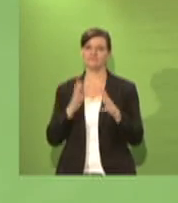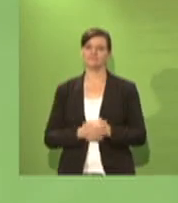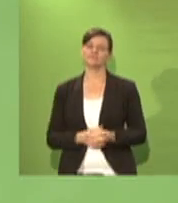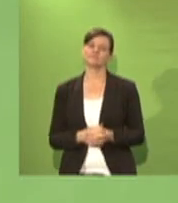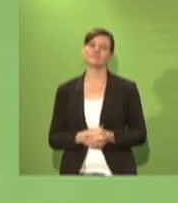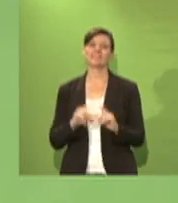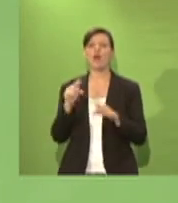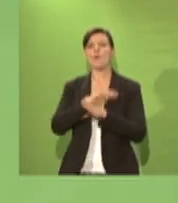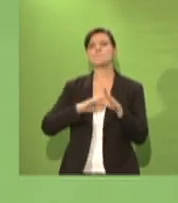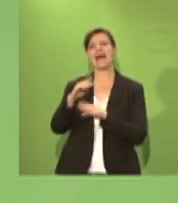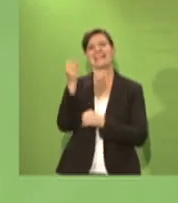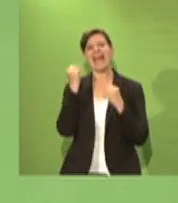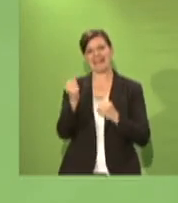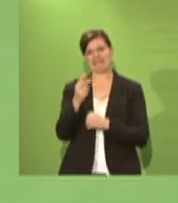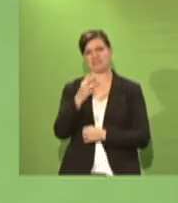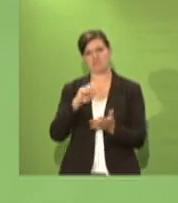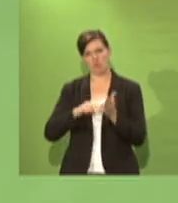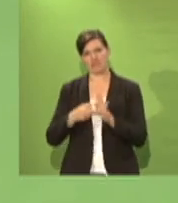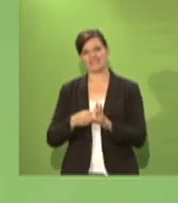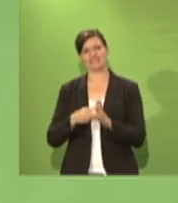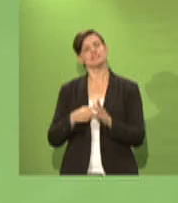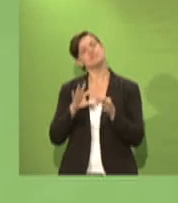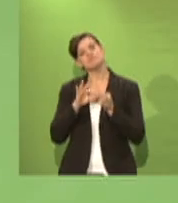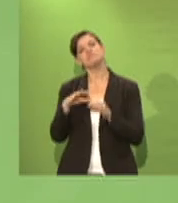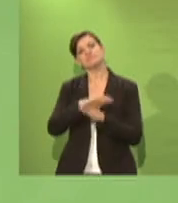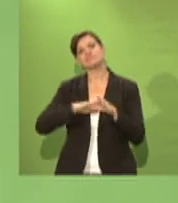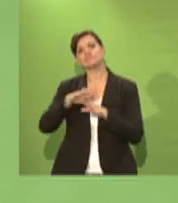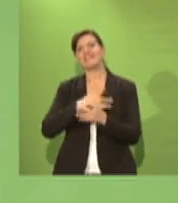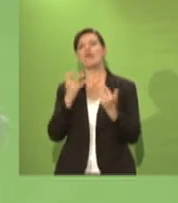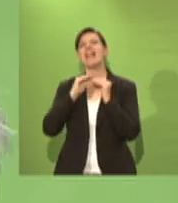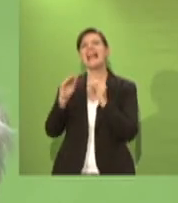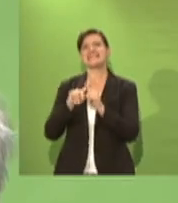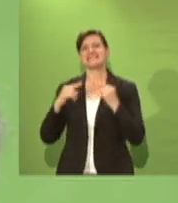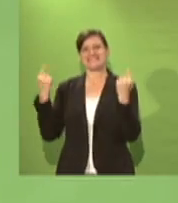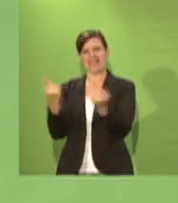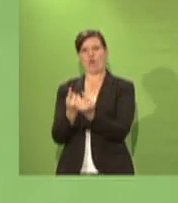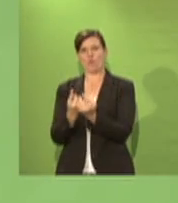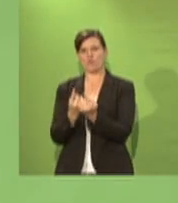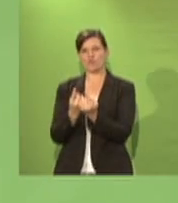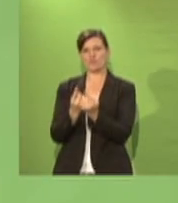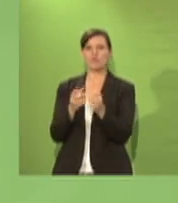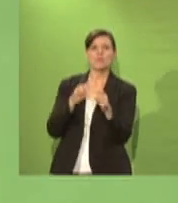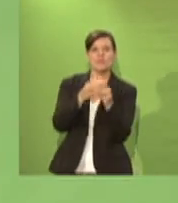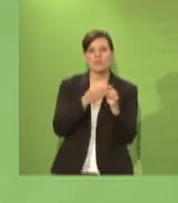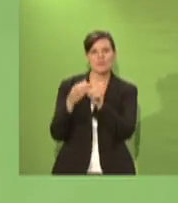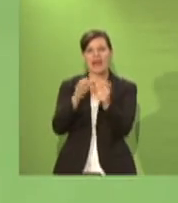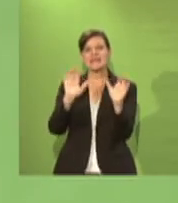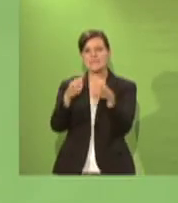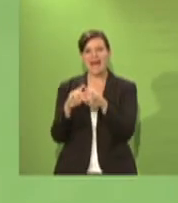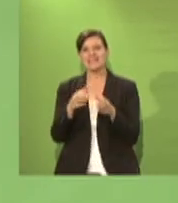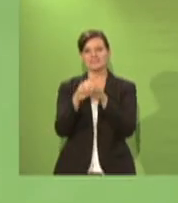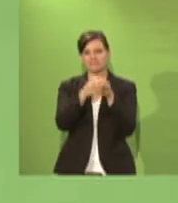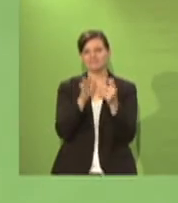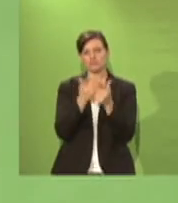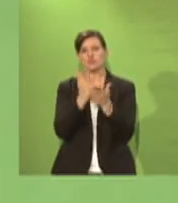Und auch im Bereich der Energiepolitik, auch im Bereich der Energiepolitik sind es ja die ländlichen Räume, sind es kleinere ländliche Gemeinden, die hier vorangehen,